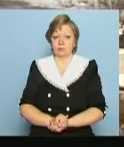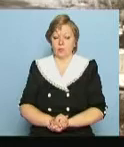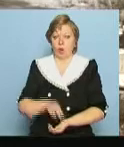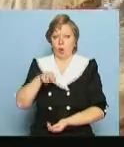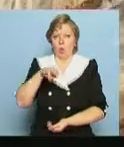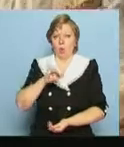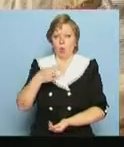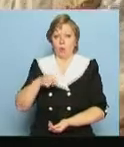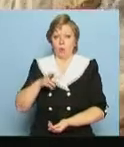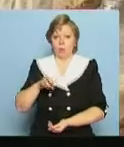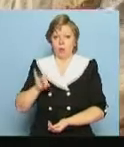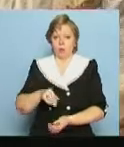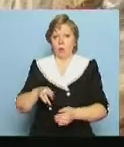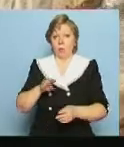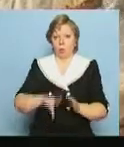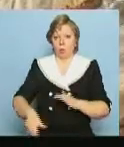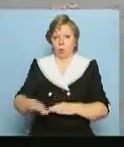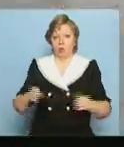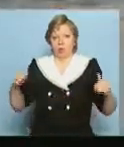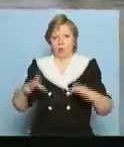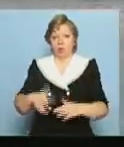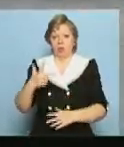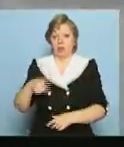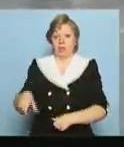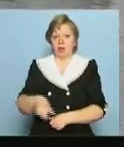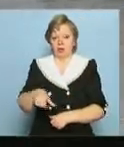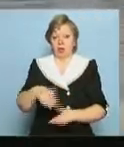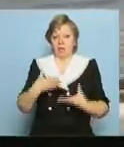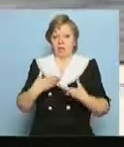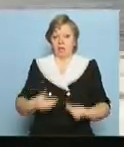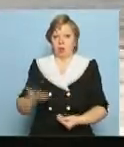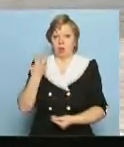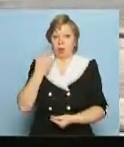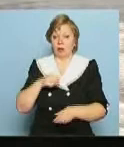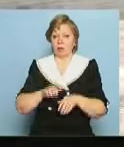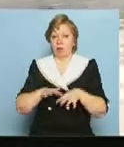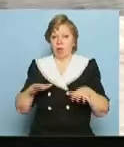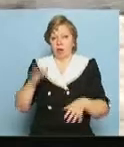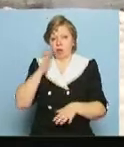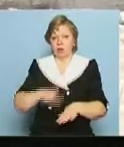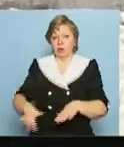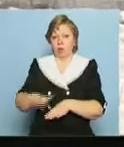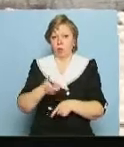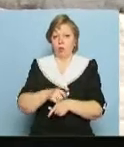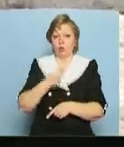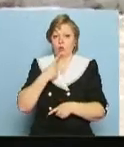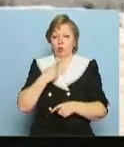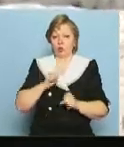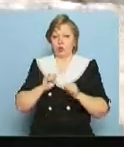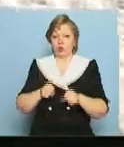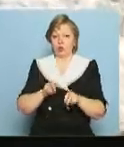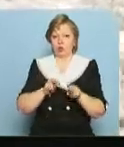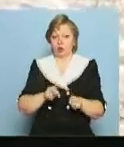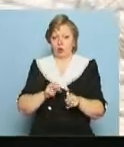Пудемский пруд – слияние сразу трех рек. Весной, когда талые воды пополняют акваторию, водоем все труднее держать в берегах. Как только потеплело,